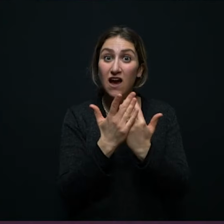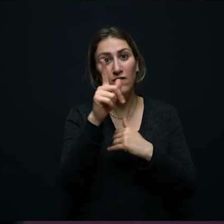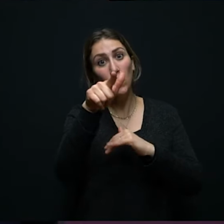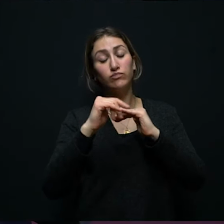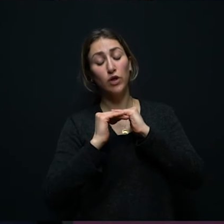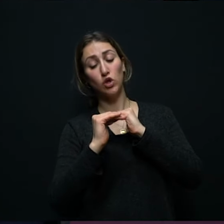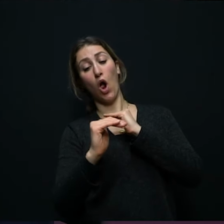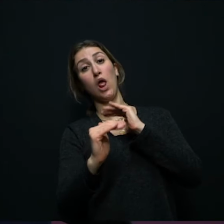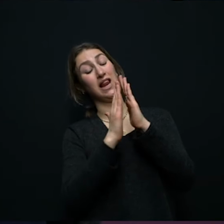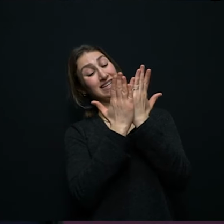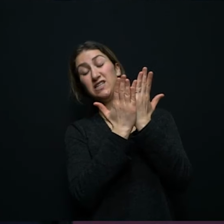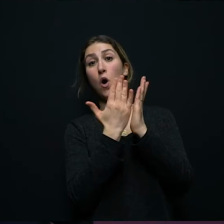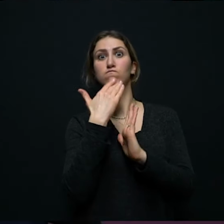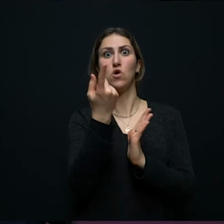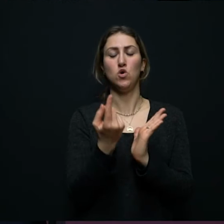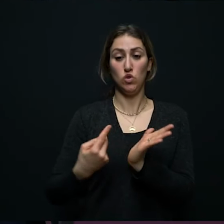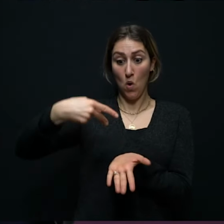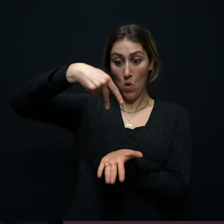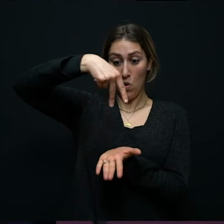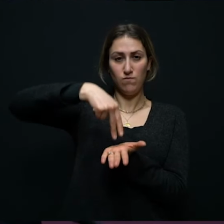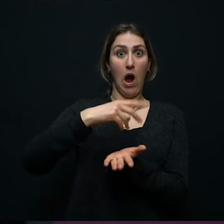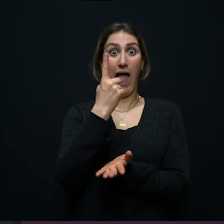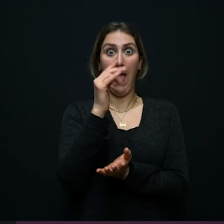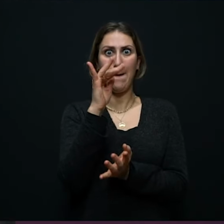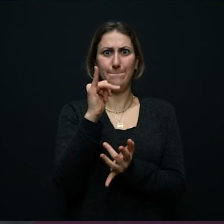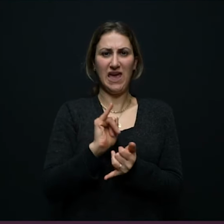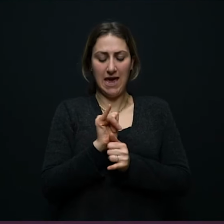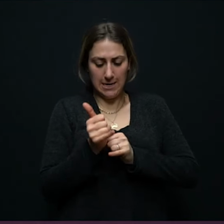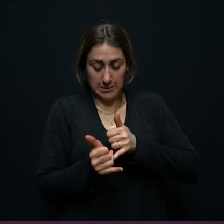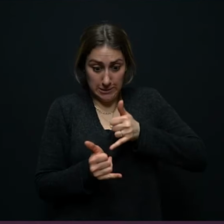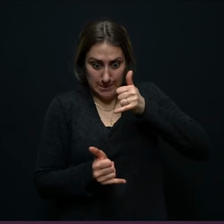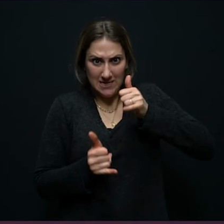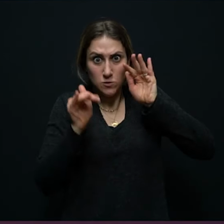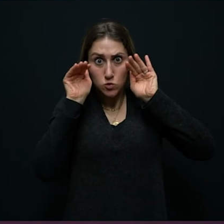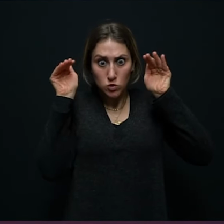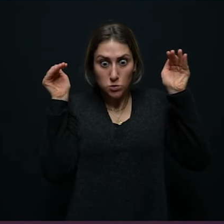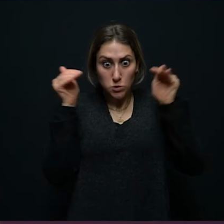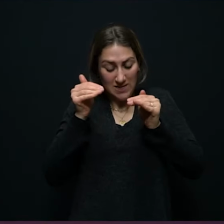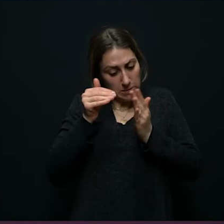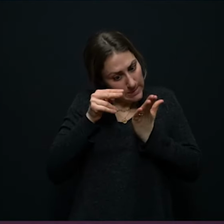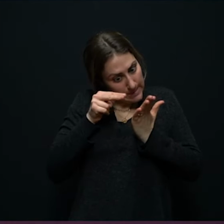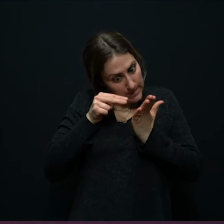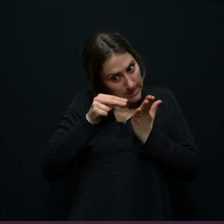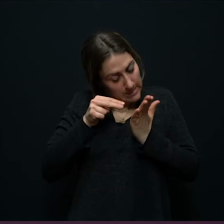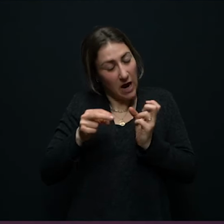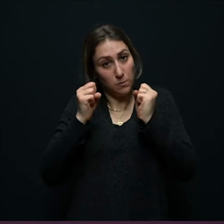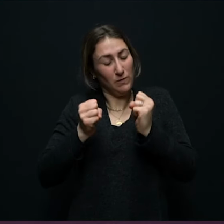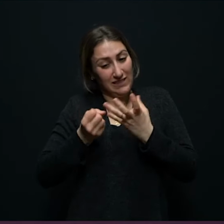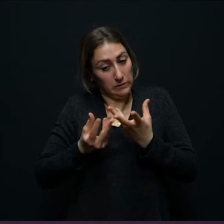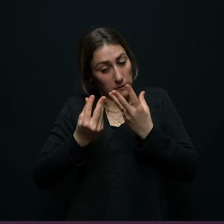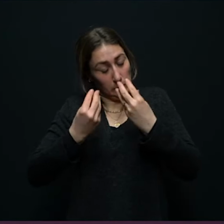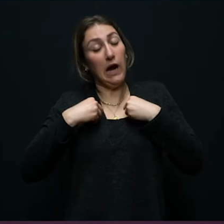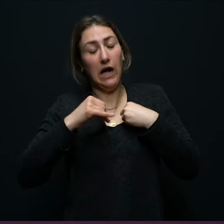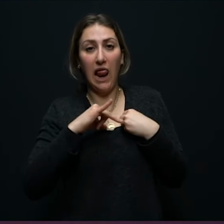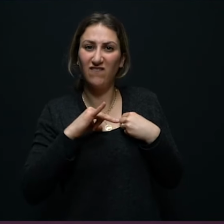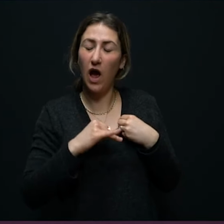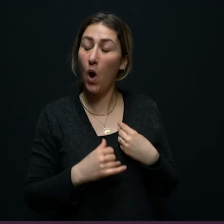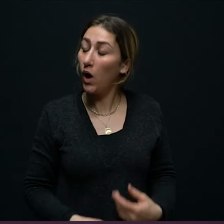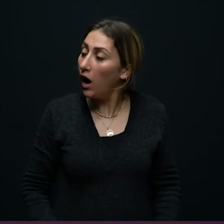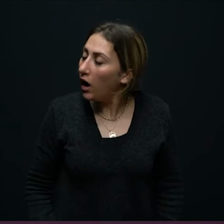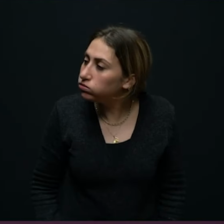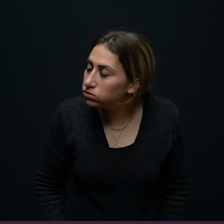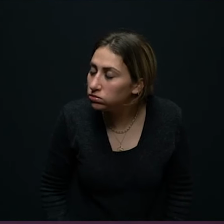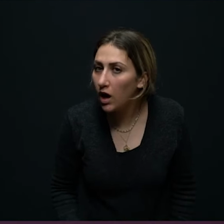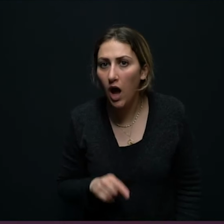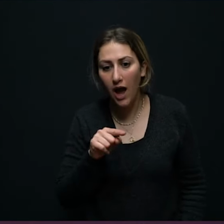lire debout sur une sur un pied pour rester bien concentré pourquoi une telle profusion de détails dans